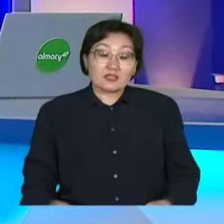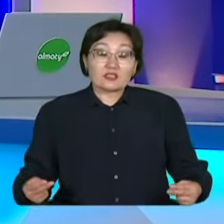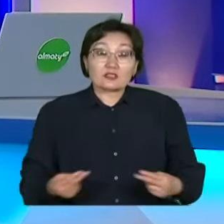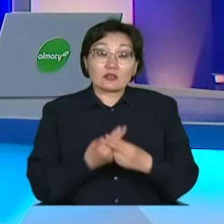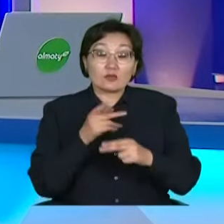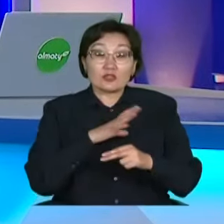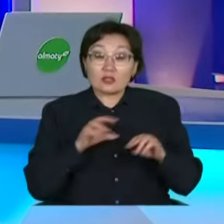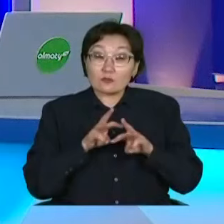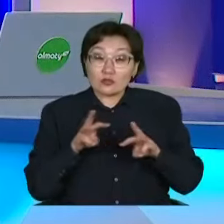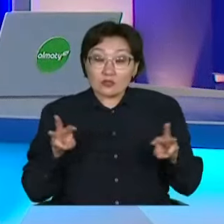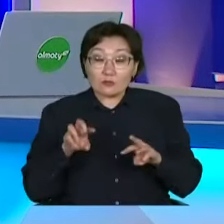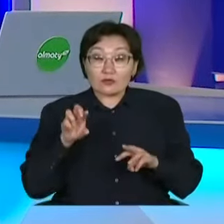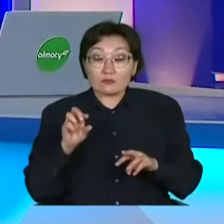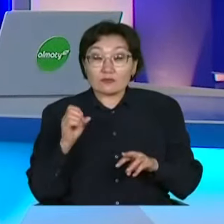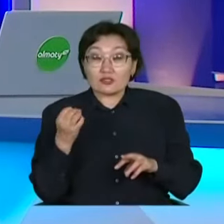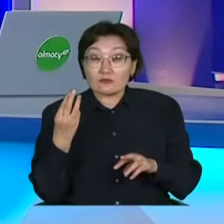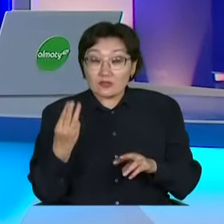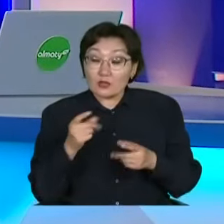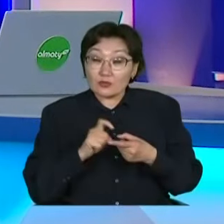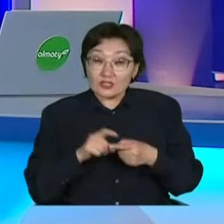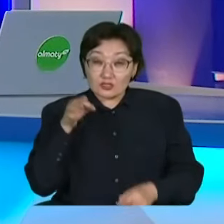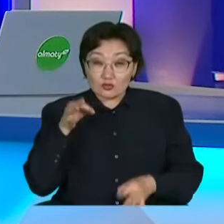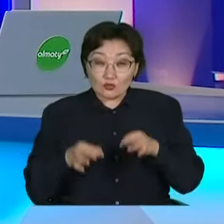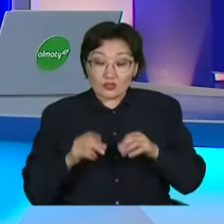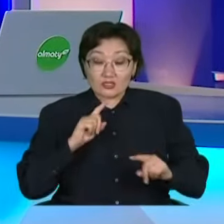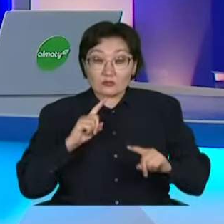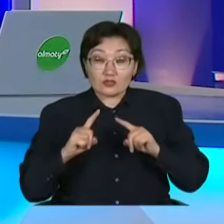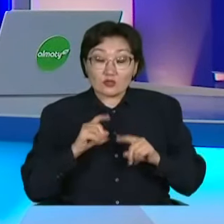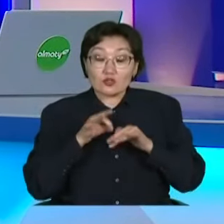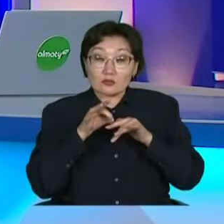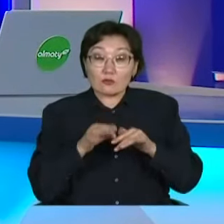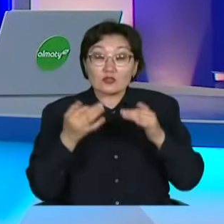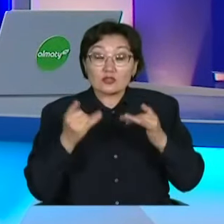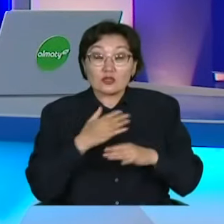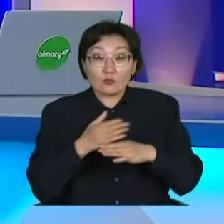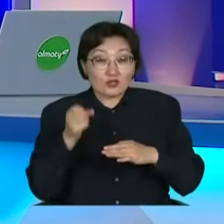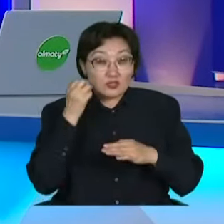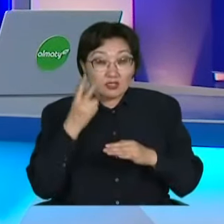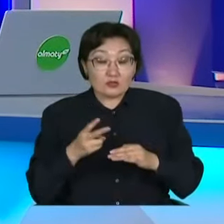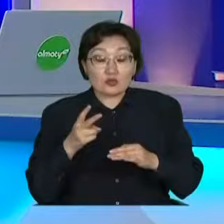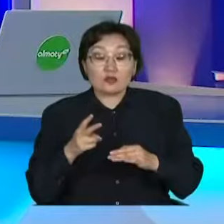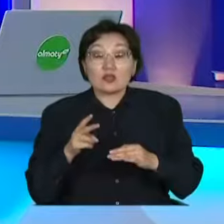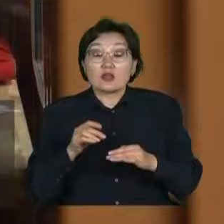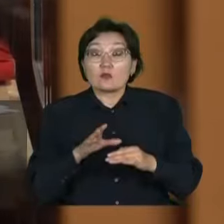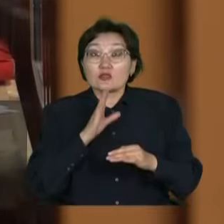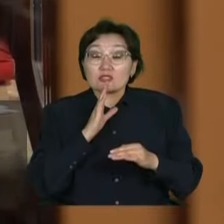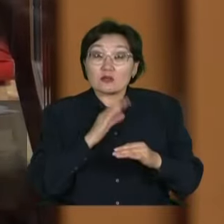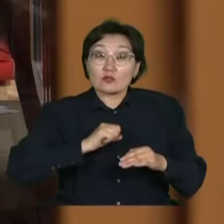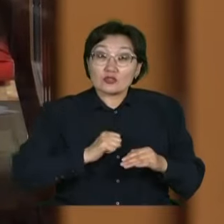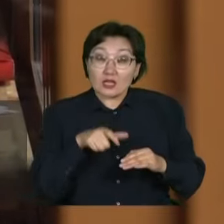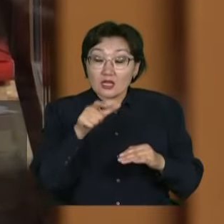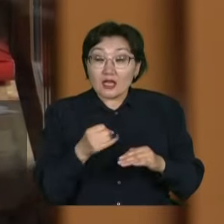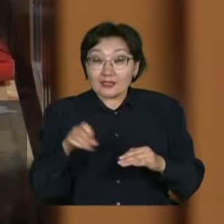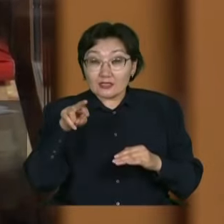Астанада бұрынғы министр Қуандық Бишімбаевқа қатысты кезекті сот отырысы өтті. Бүгін түстен кейін Салтанат Дүкенованың құрбысы